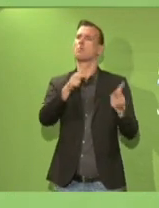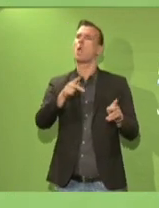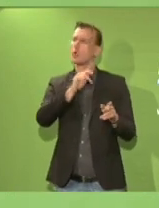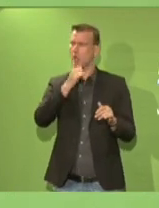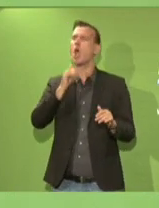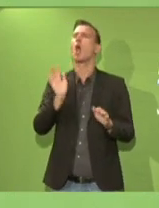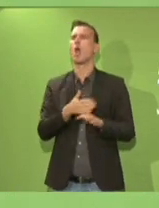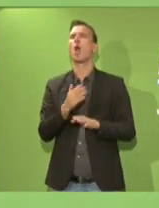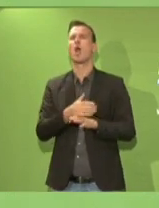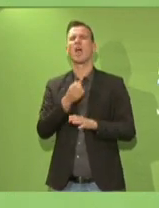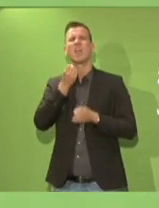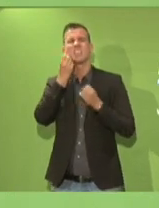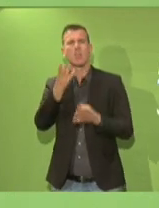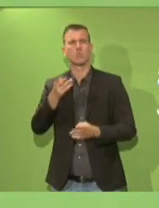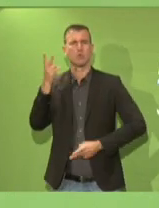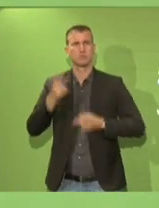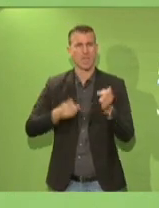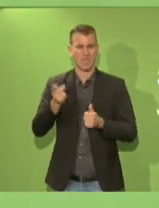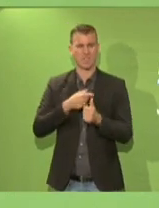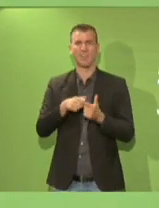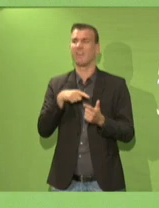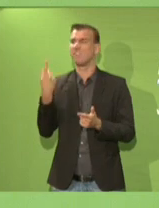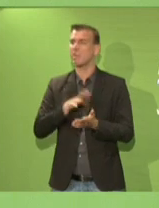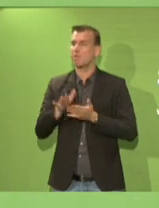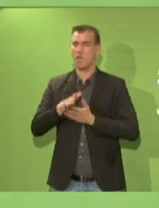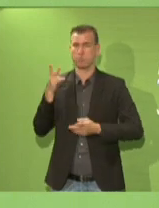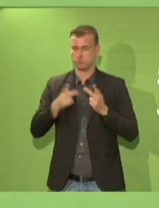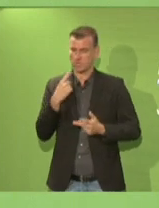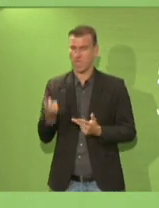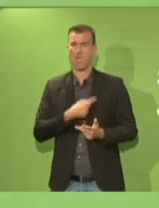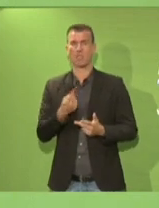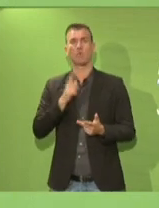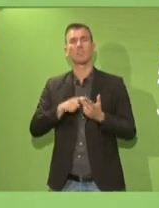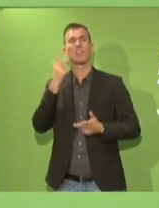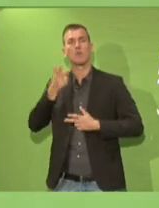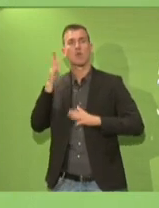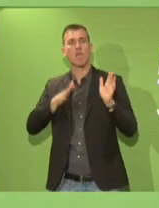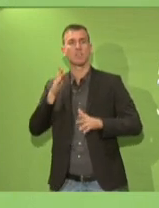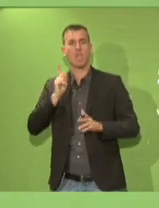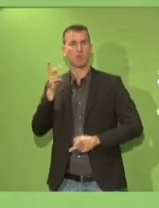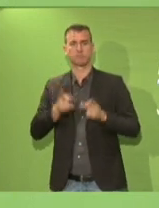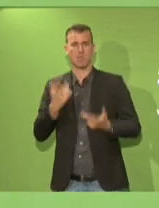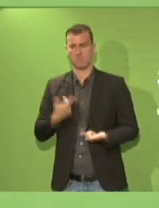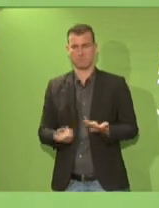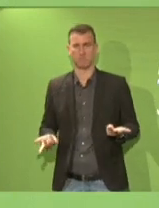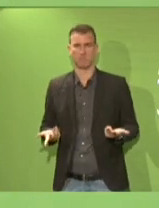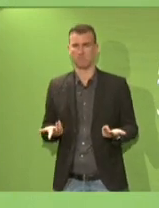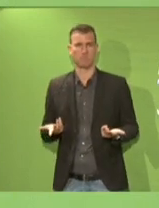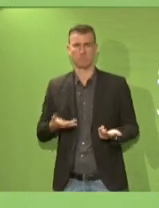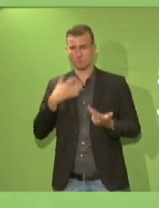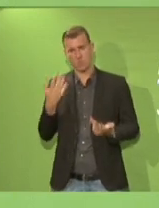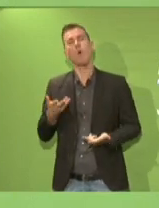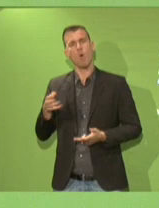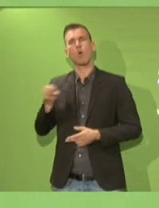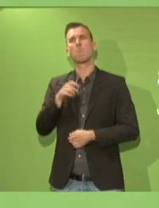wird. Auf Kosten der Natur, auf Kosten der Verbraucher und auf Kosten unserer Demokratie. Das nehmen wir sicher als Auftrag aus